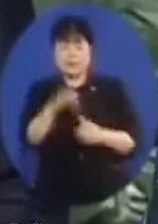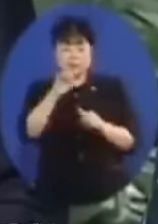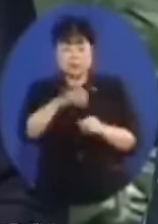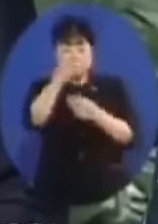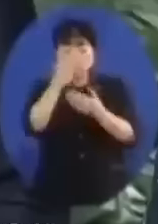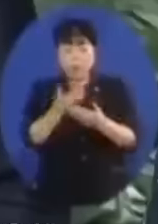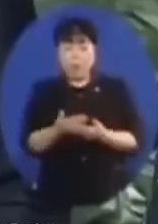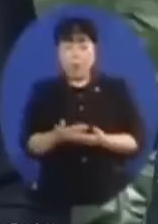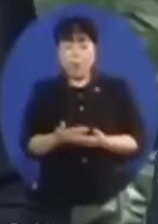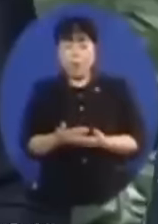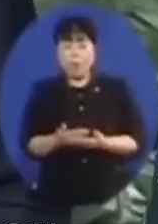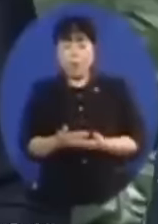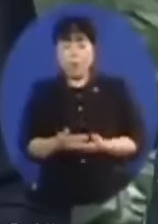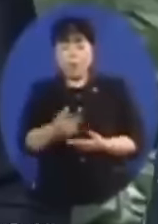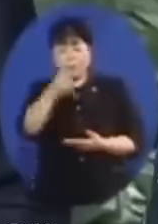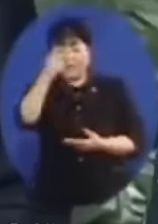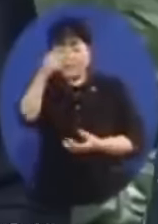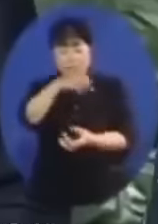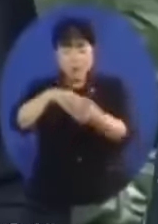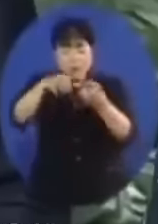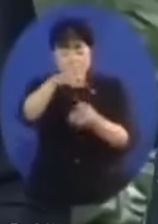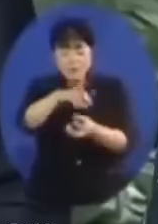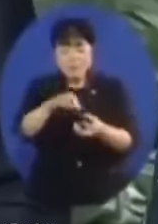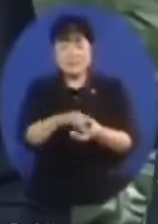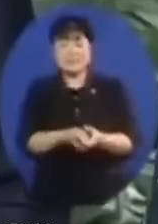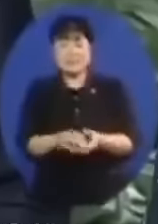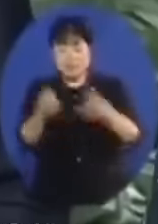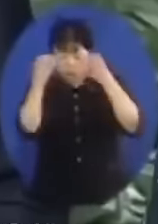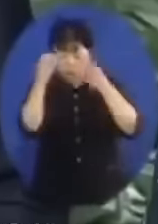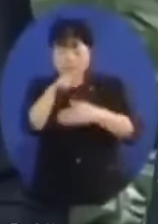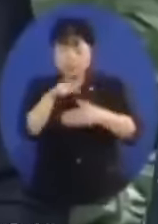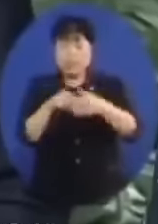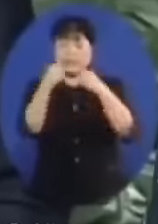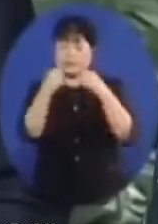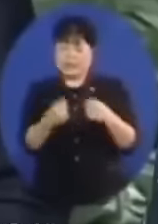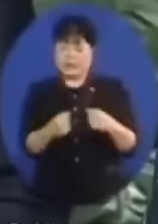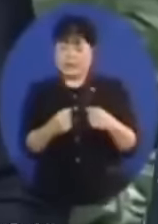저주를 받고 가시와 은극기가 나는 고난 속에 삽니다.